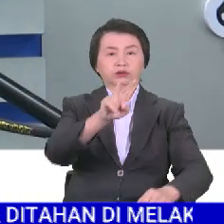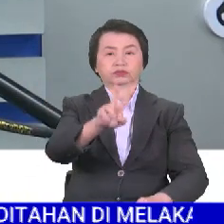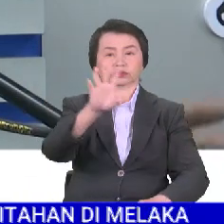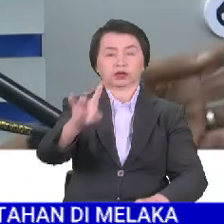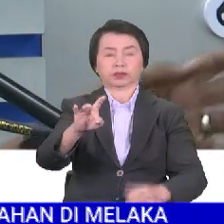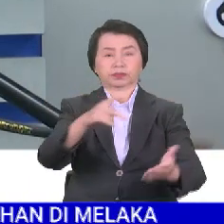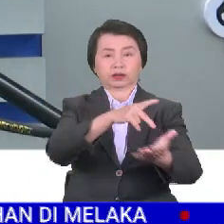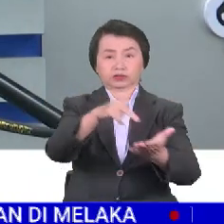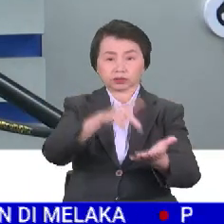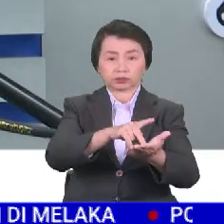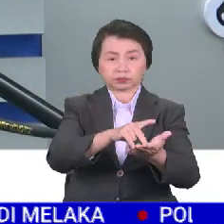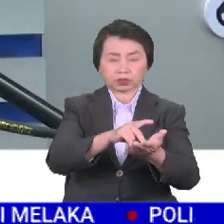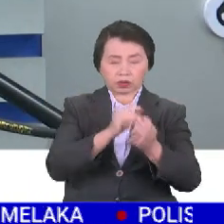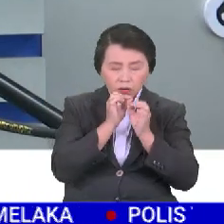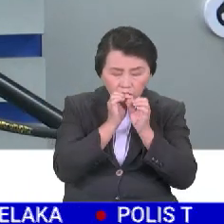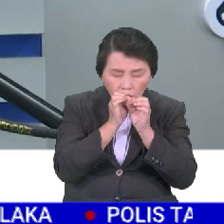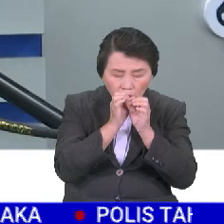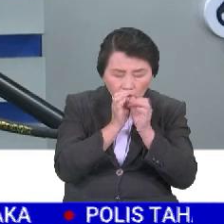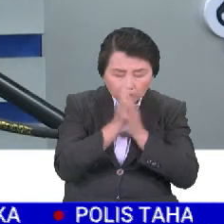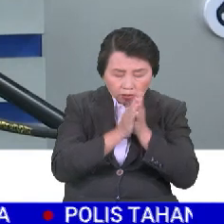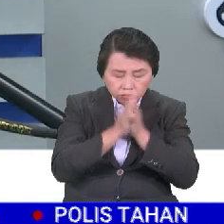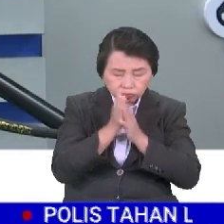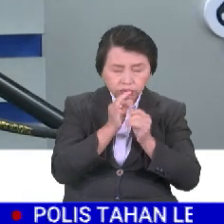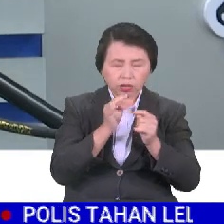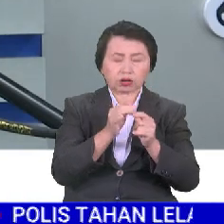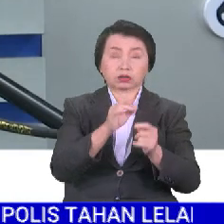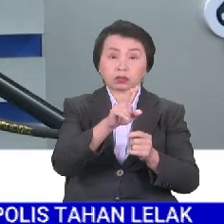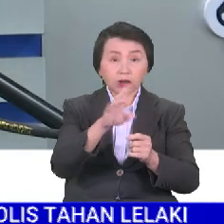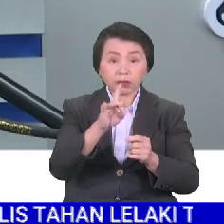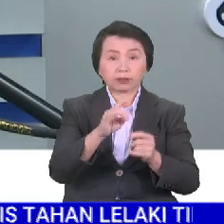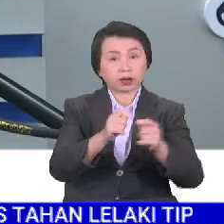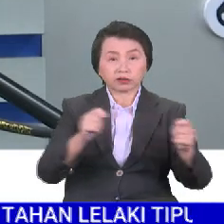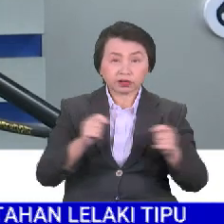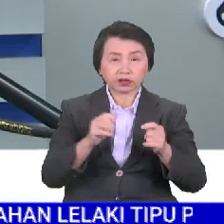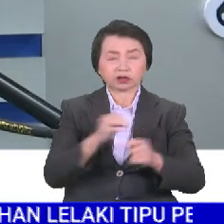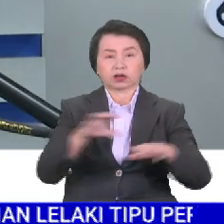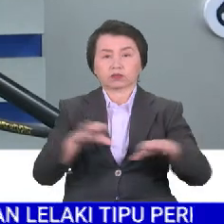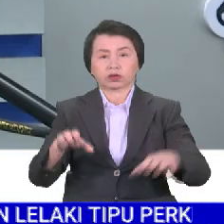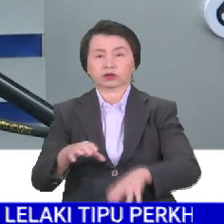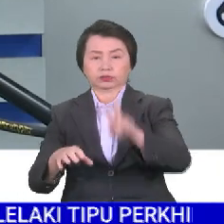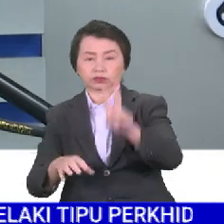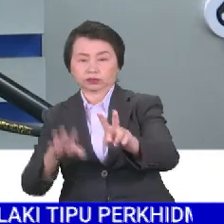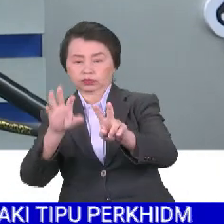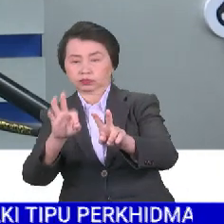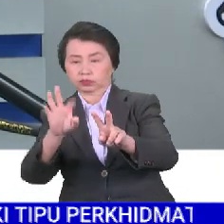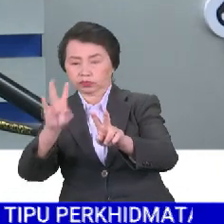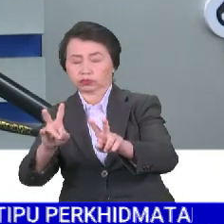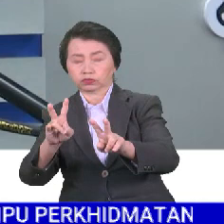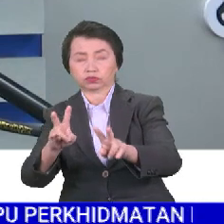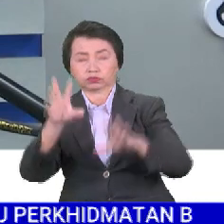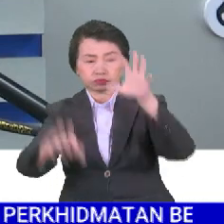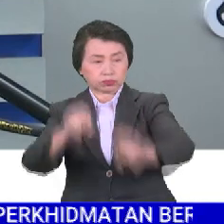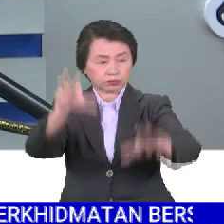dada sebagiannya seperti yang dipaparkan di sini dan membuat 297 serbuan